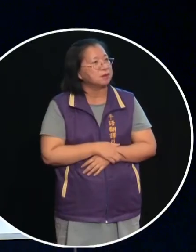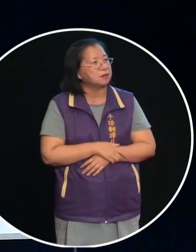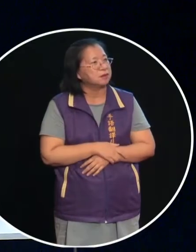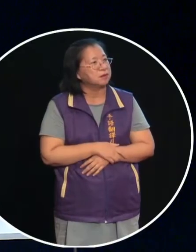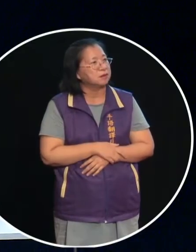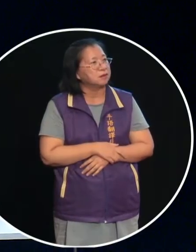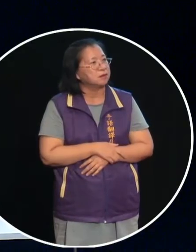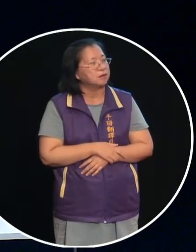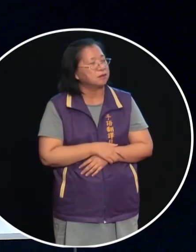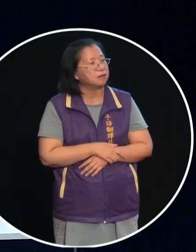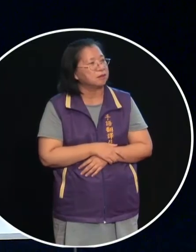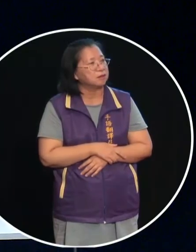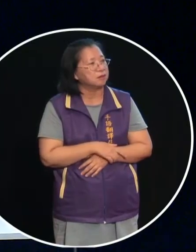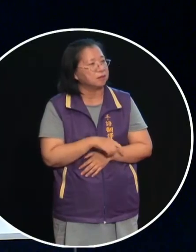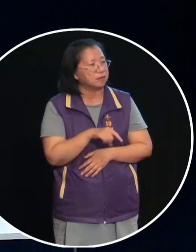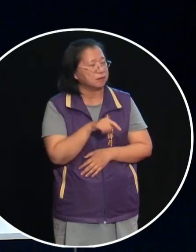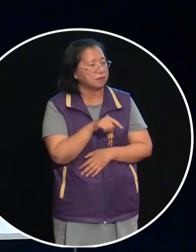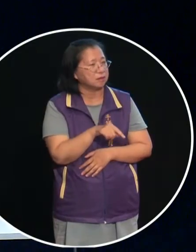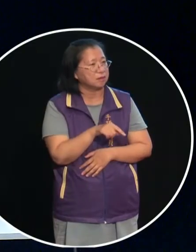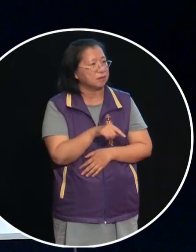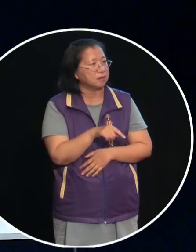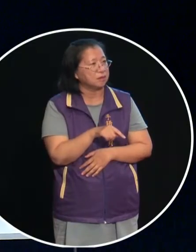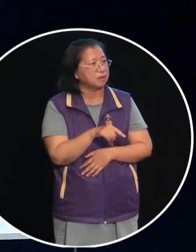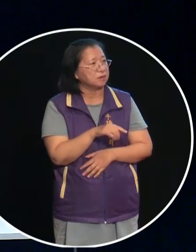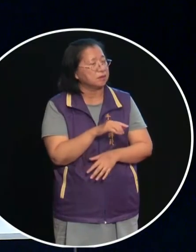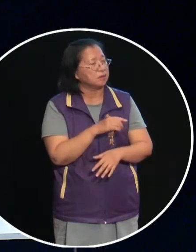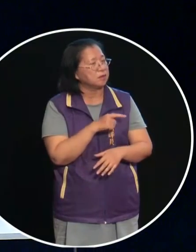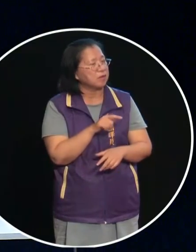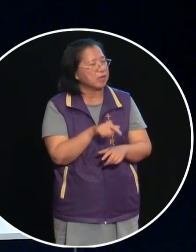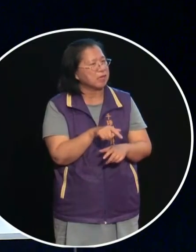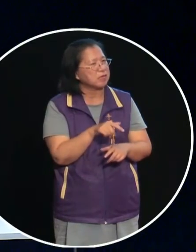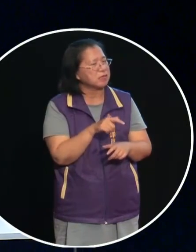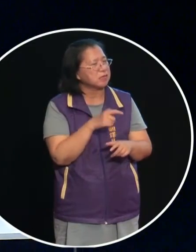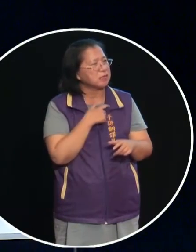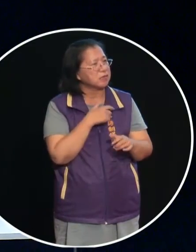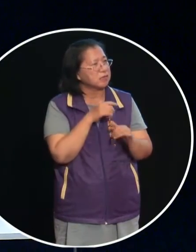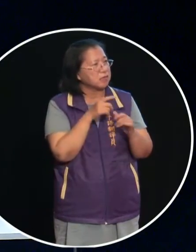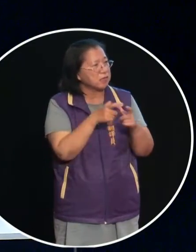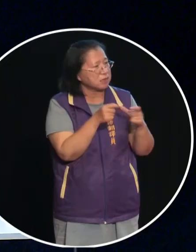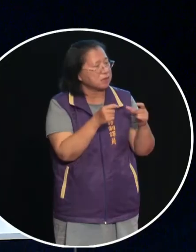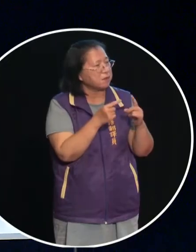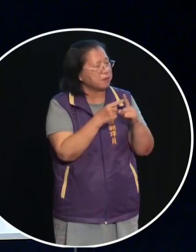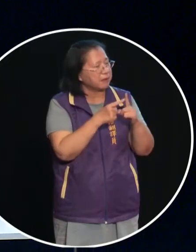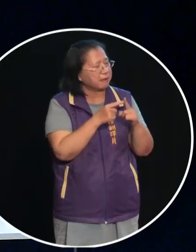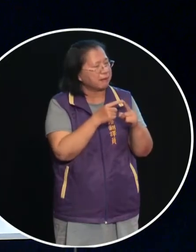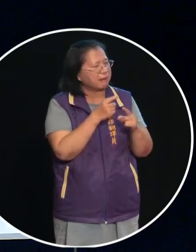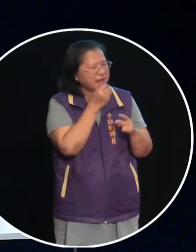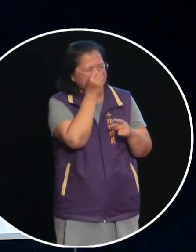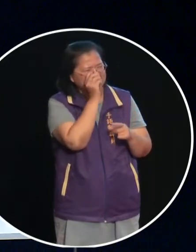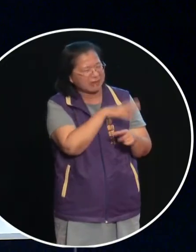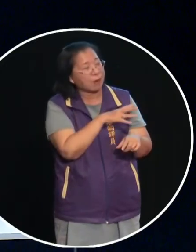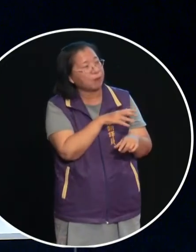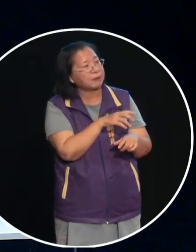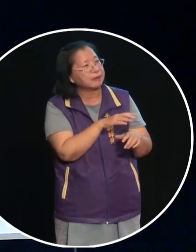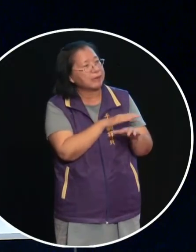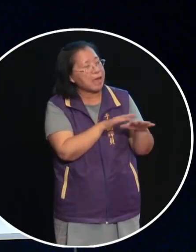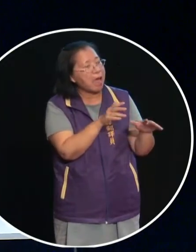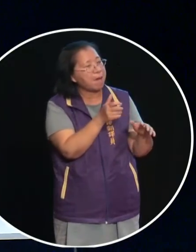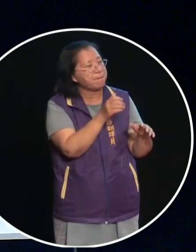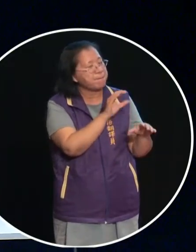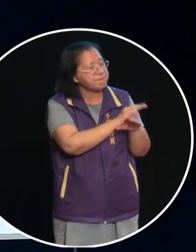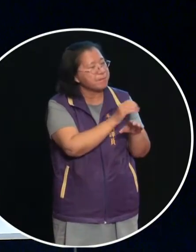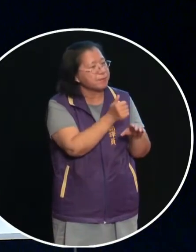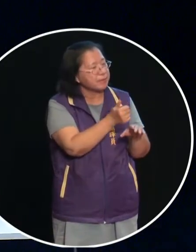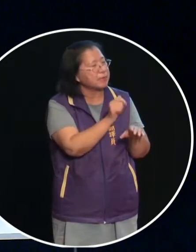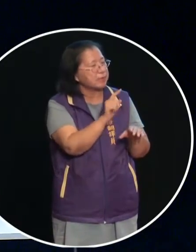态度。但是这不一定是，我再强调一下，这个不是日本人讨厌安倍先生，不是这个理由，这个统